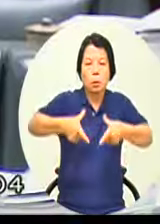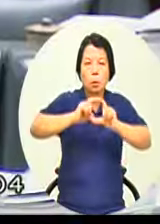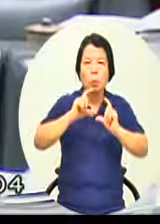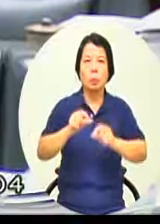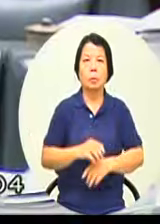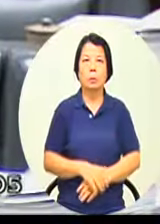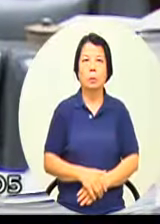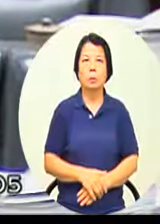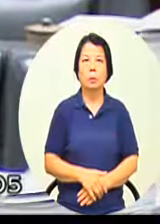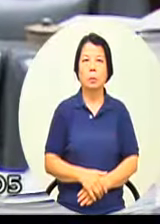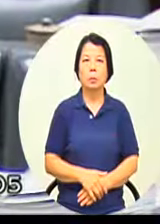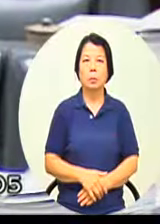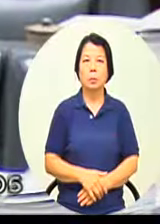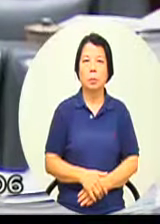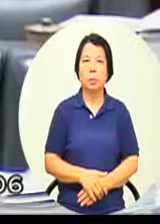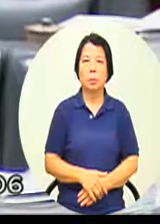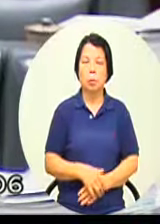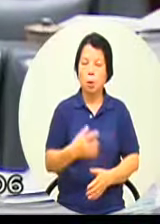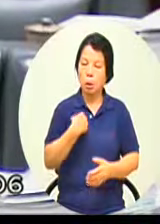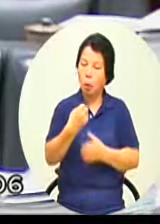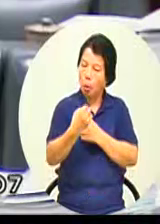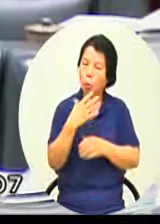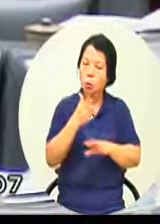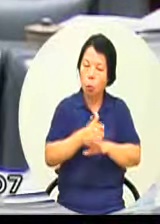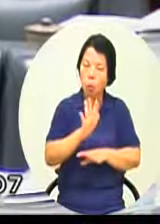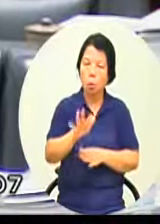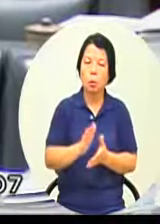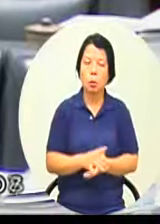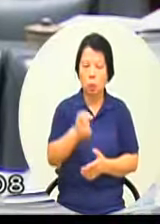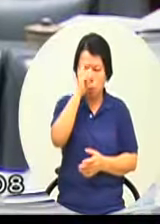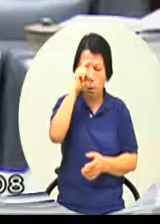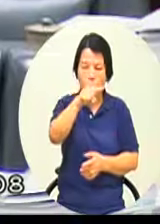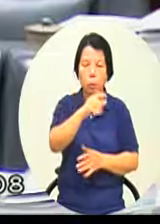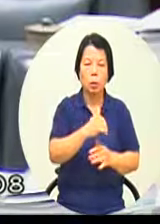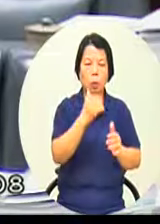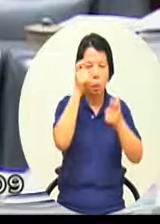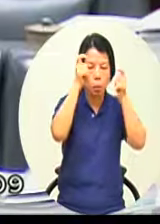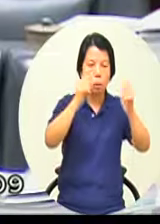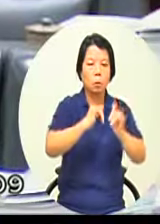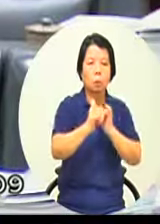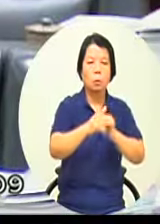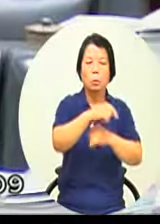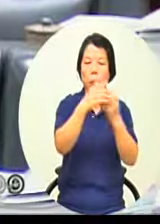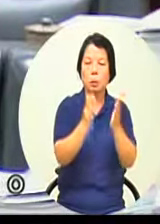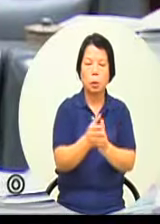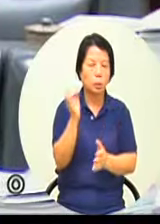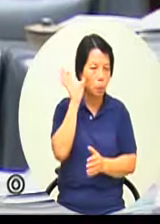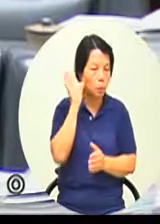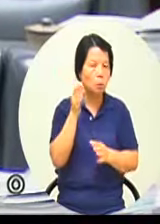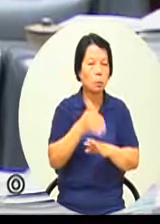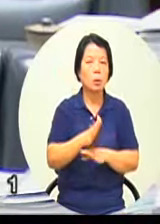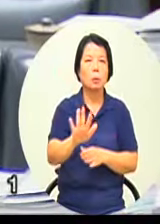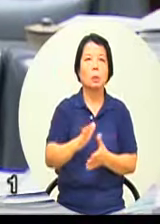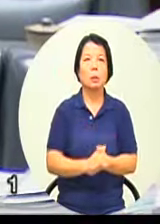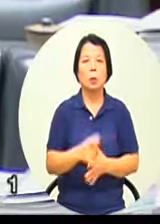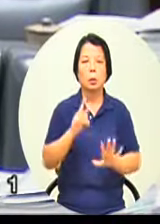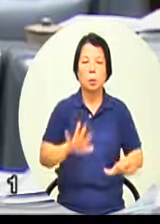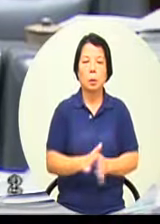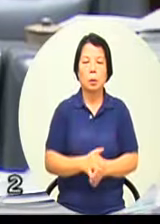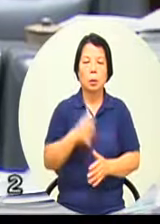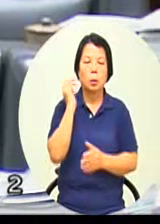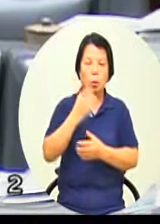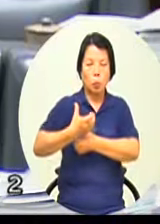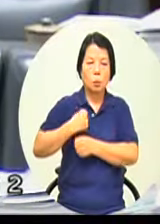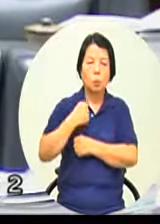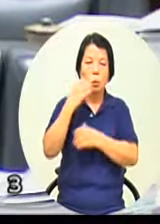我很明白的表达过，但是我希望也让我们高雄市民听到，其实上军校路的一个淹水噩梦、已